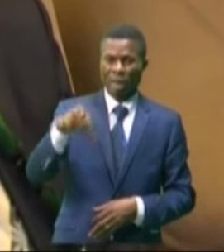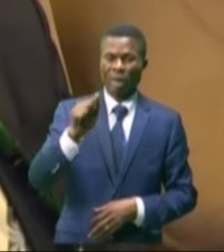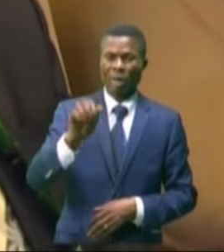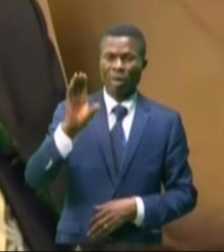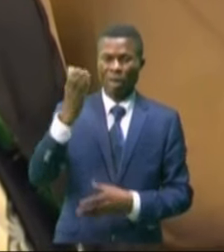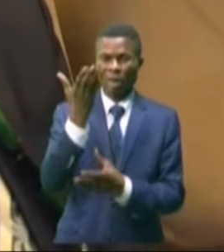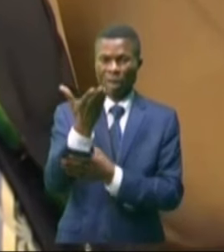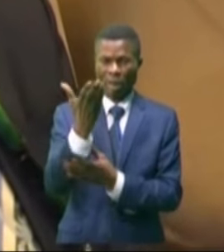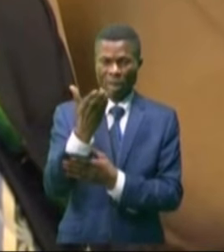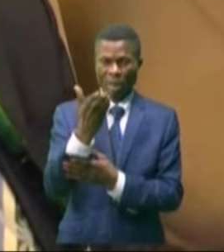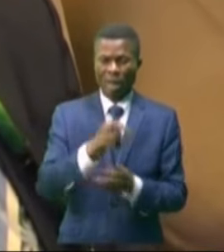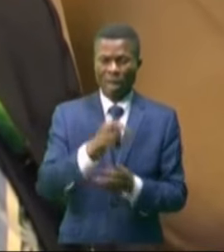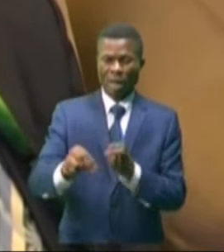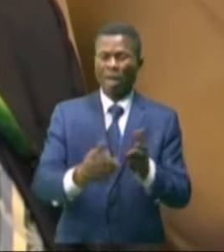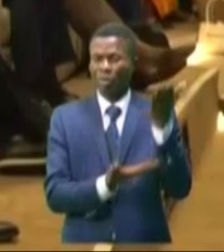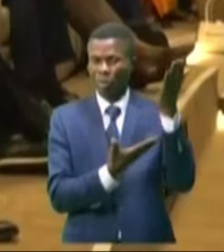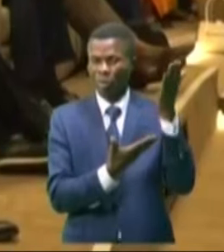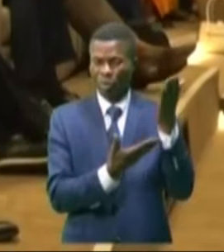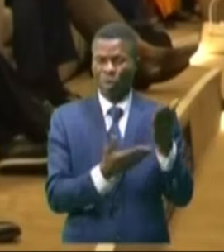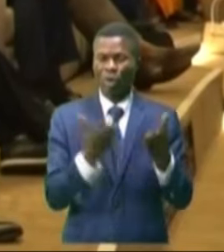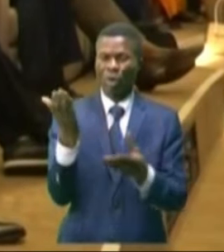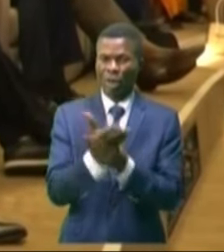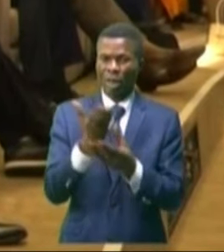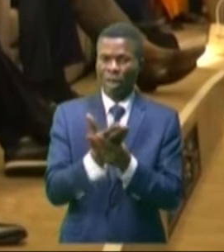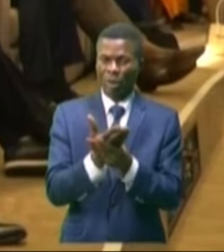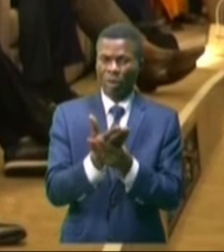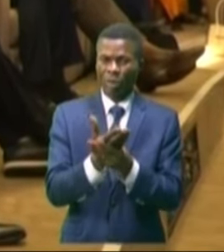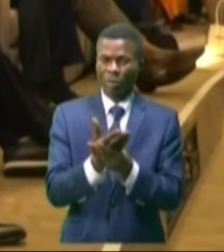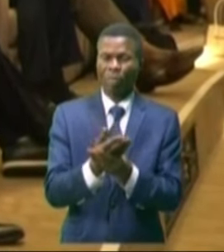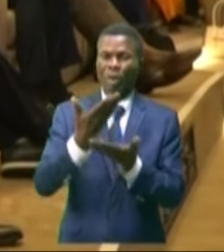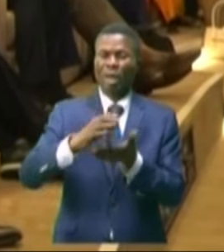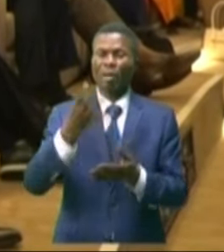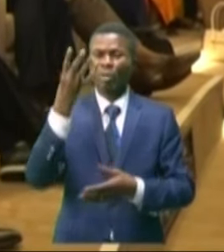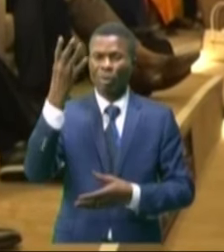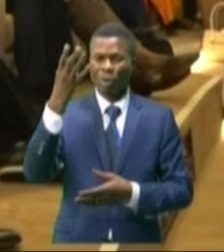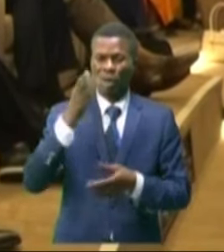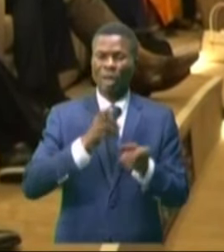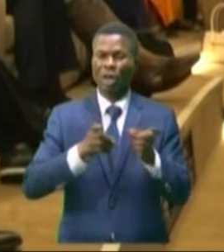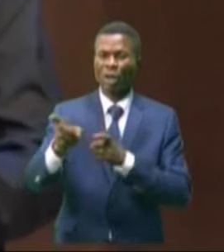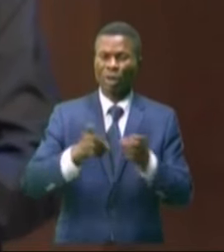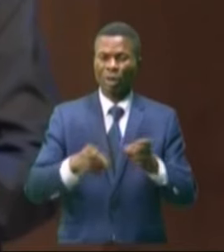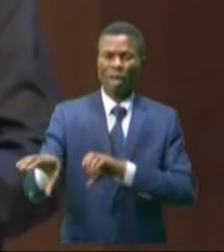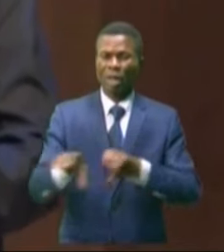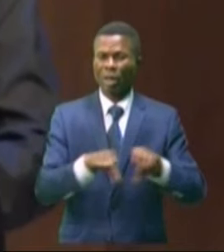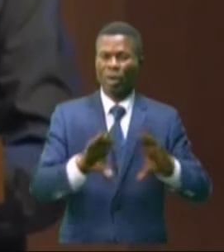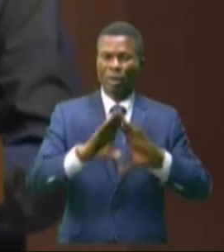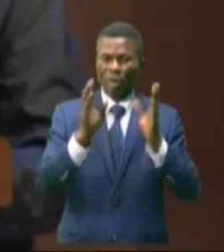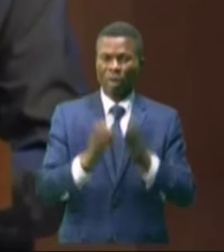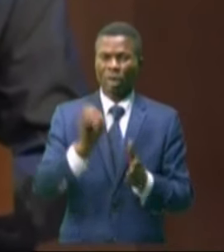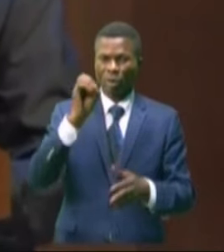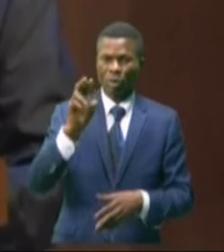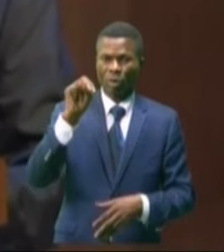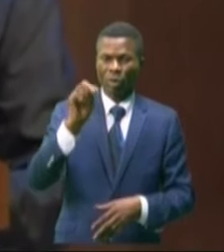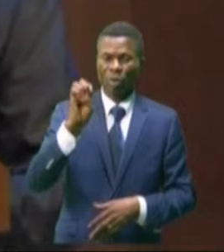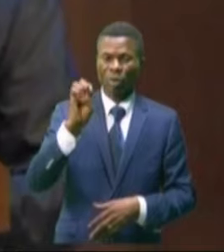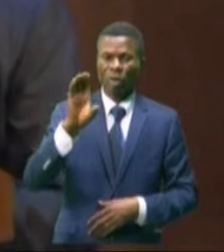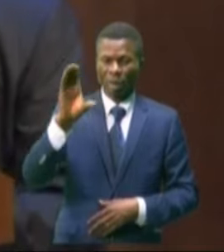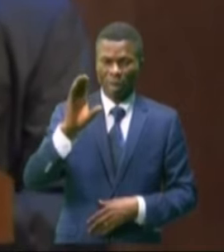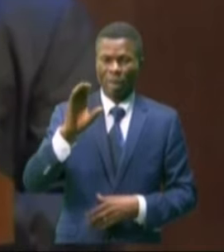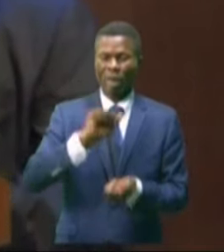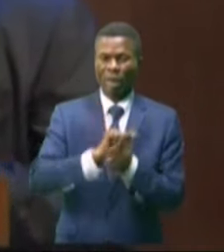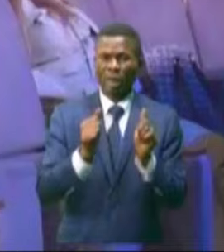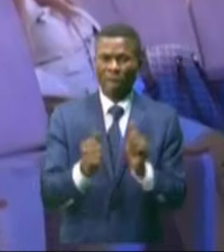plan stratégique et une feuille de route à quatre volets pour orienter les activités de l'ONEC qui est dans le